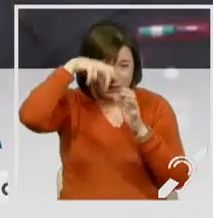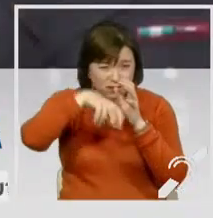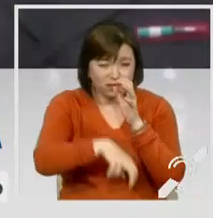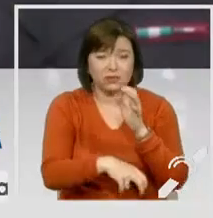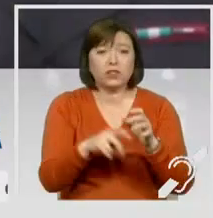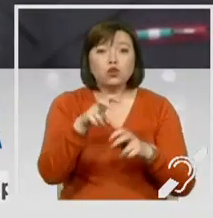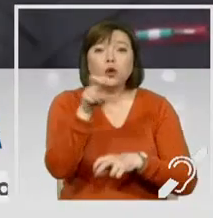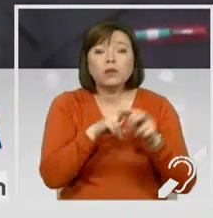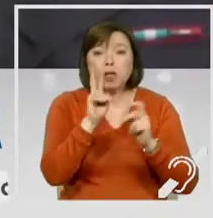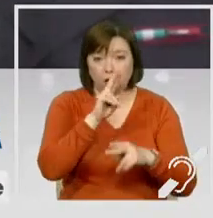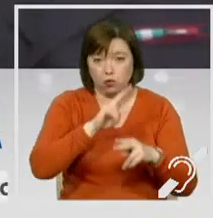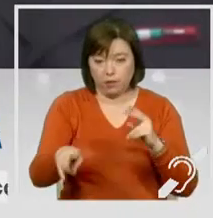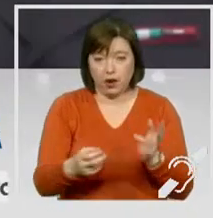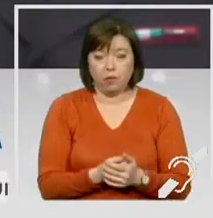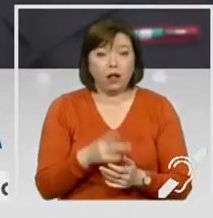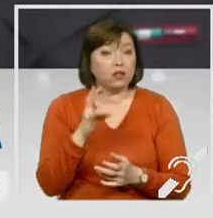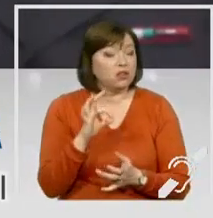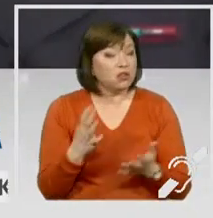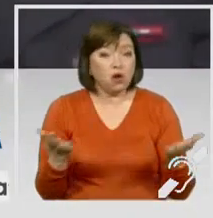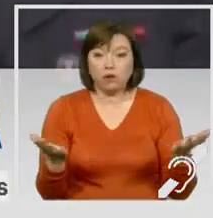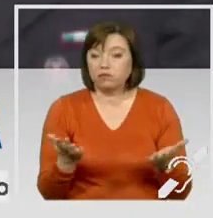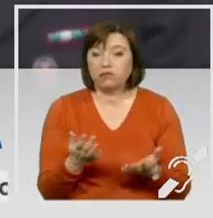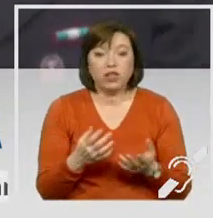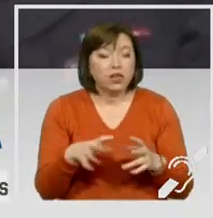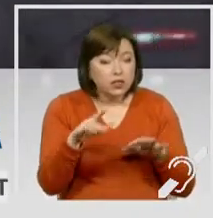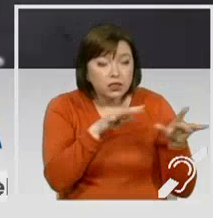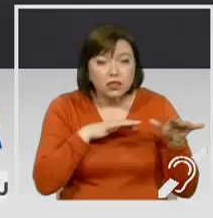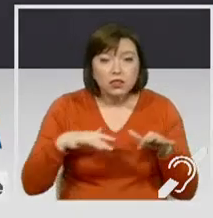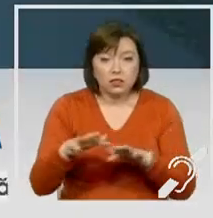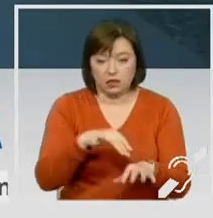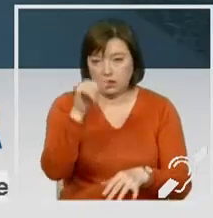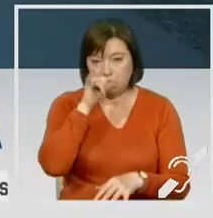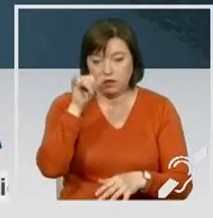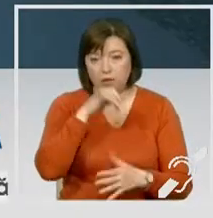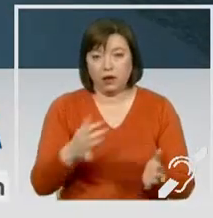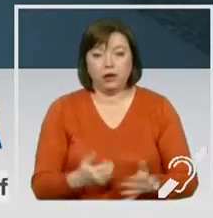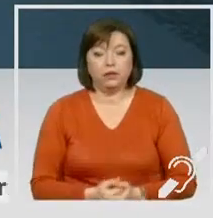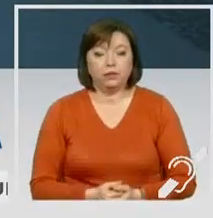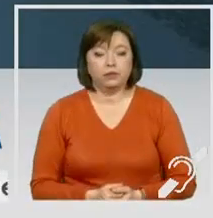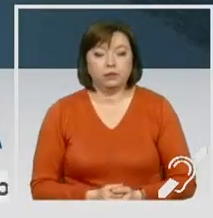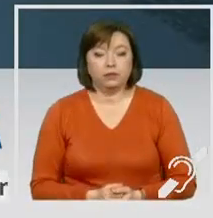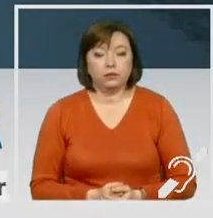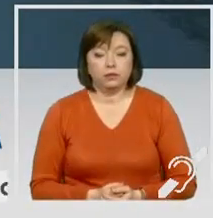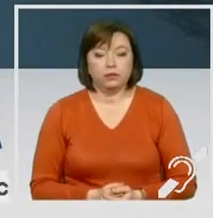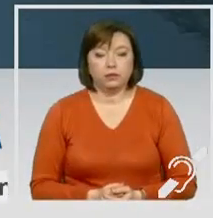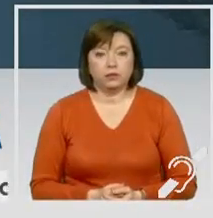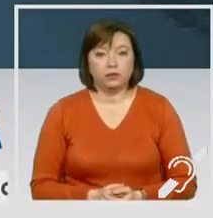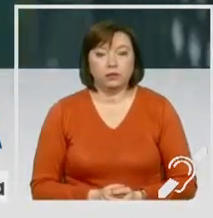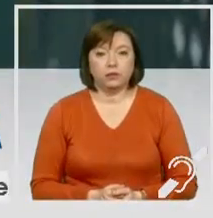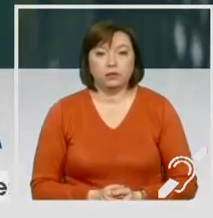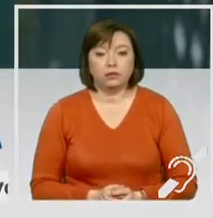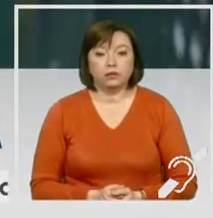pentru a-i căuta pe cei dispăruți. Dar speranțele de a mai găsi supraviețuitori sunt practic nule. La situazione è una situazione